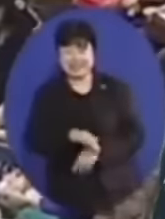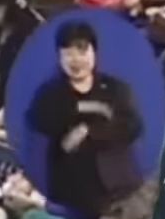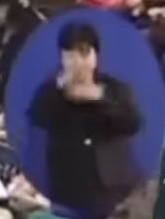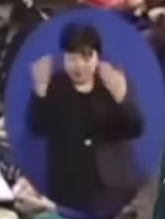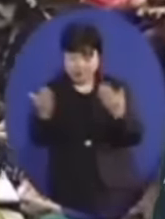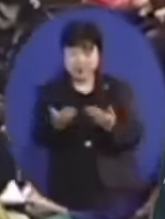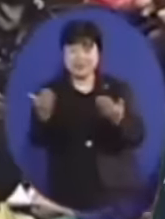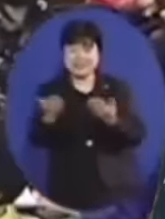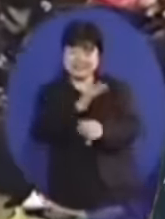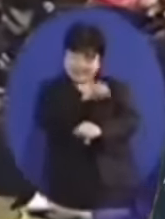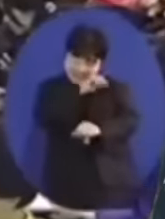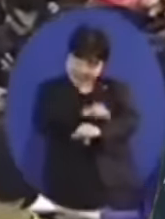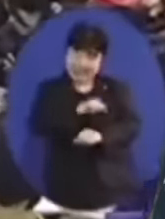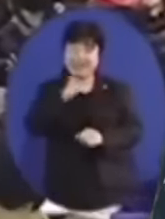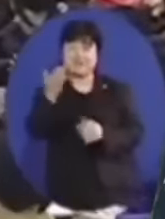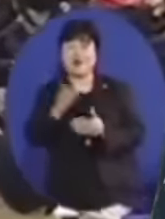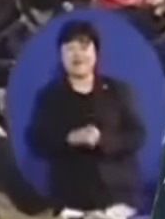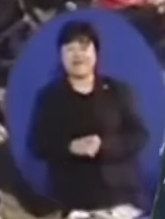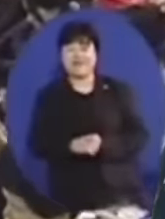범사에 잘 되며